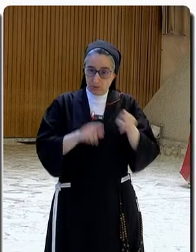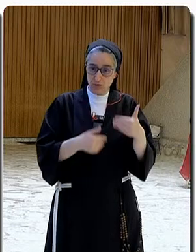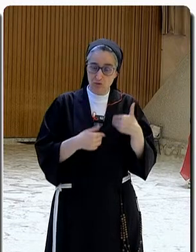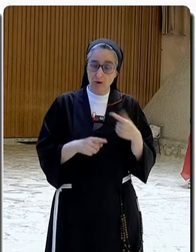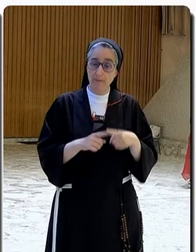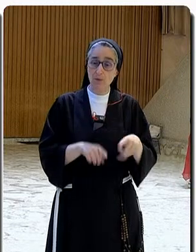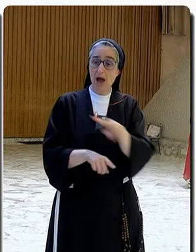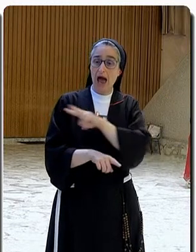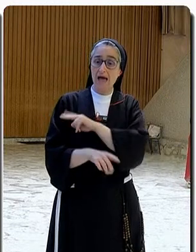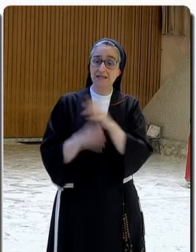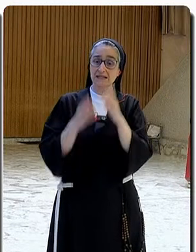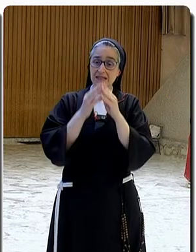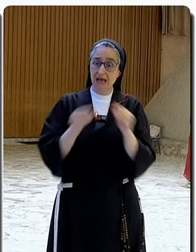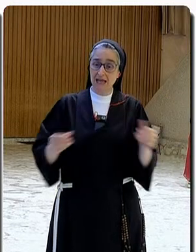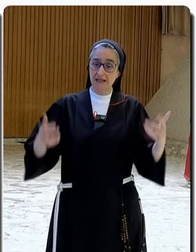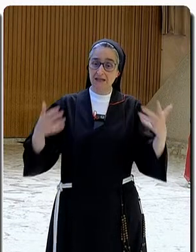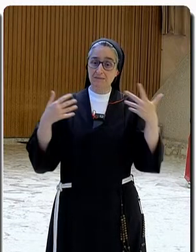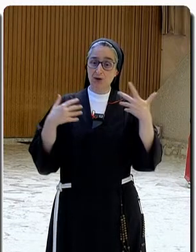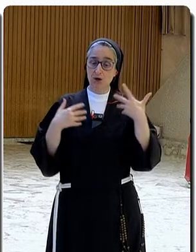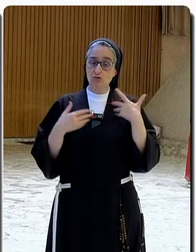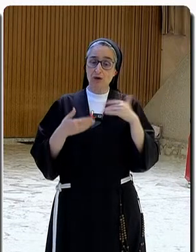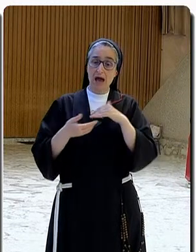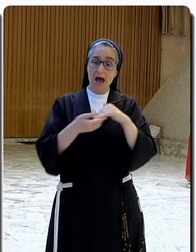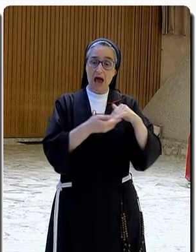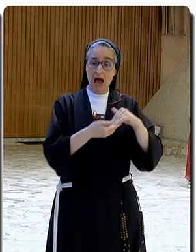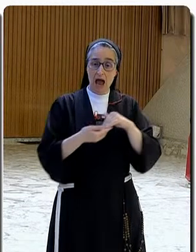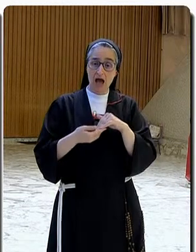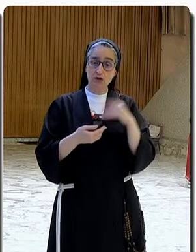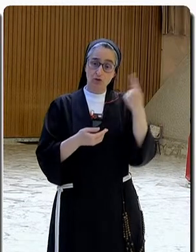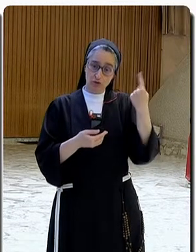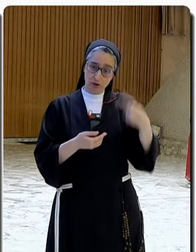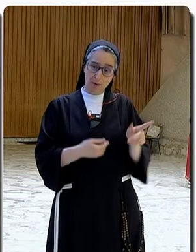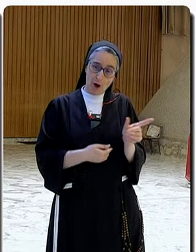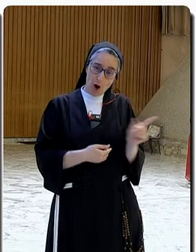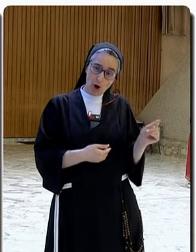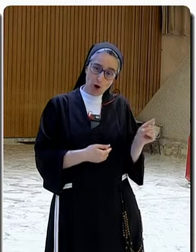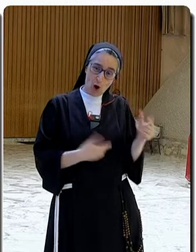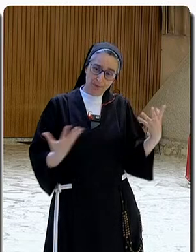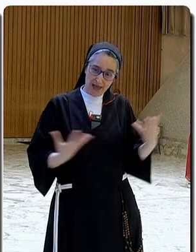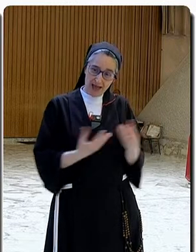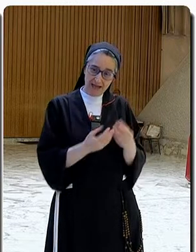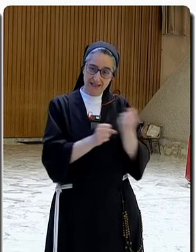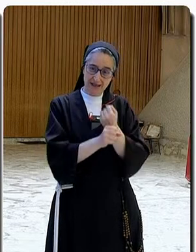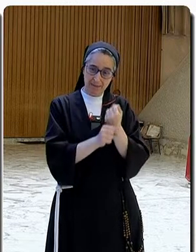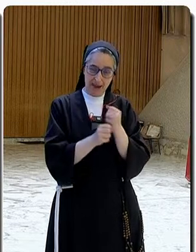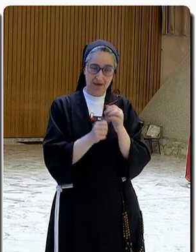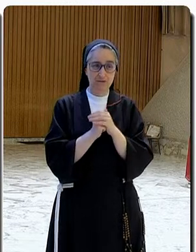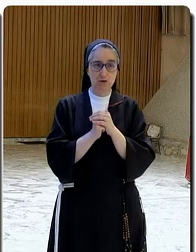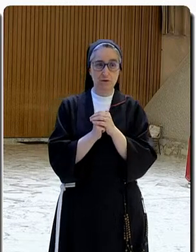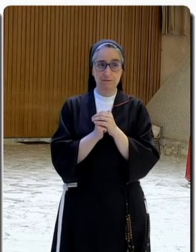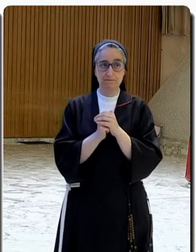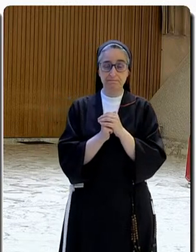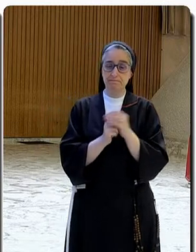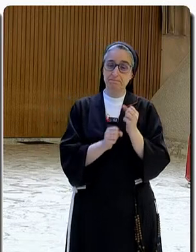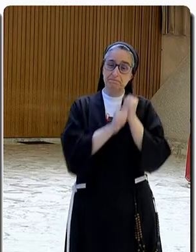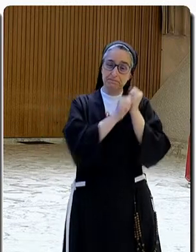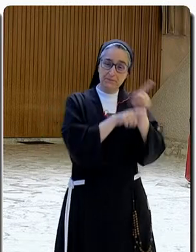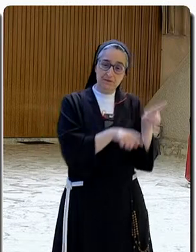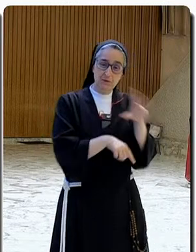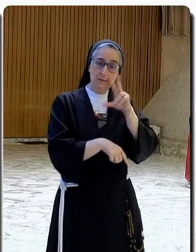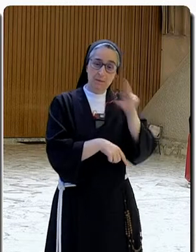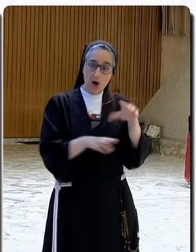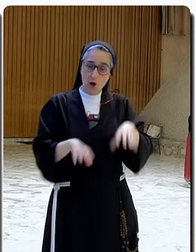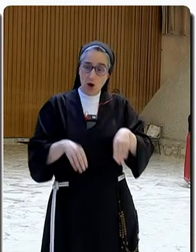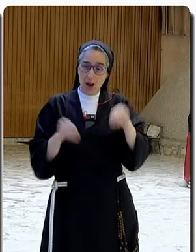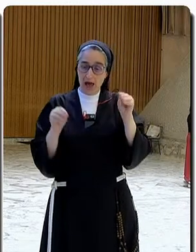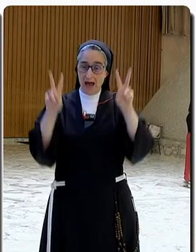assistente spirituale dell'associazione guidata dai coniugi Zurilo. A voi la parola per introdurci